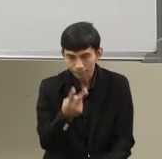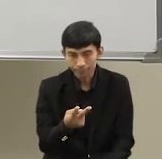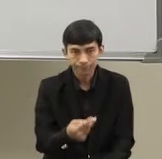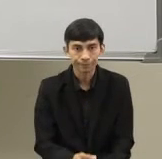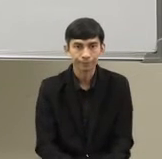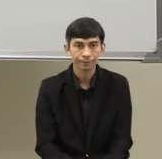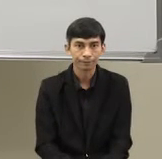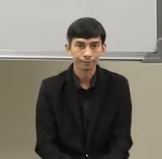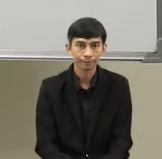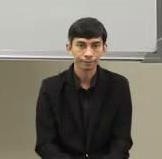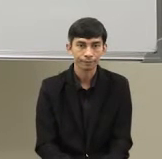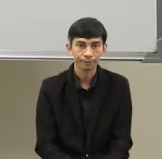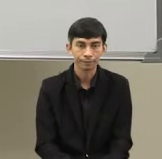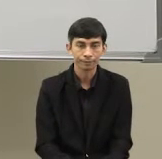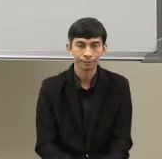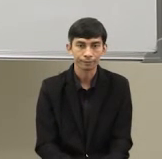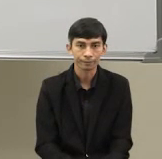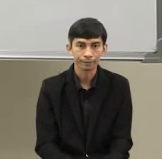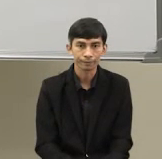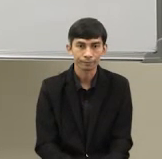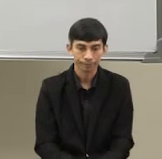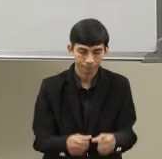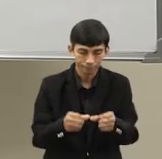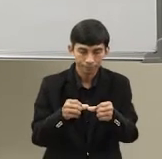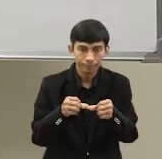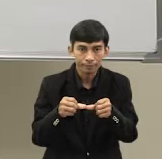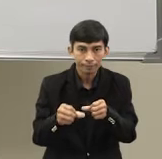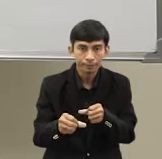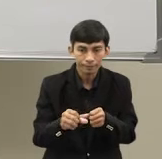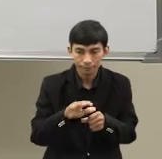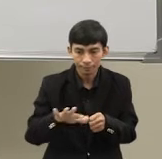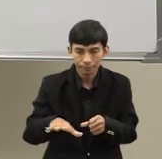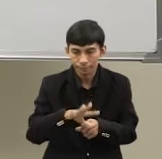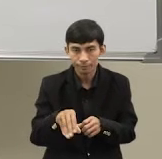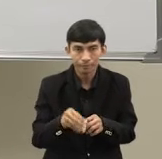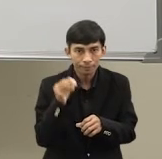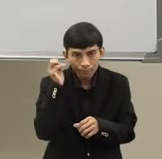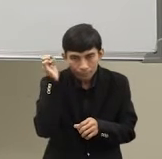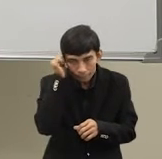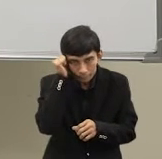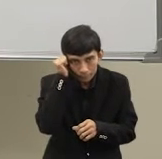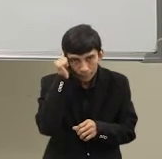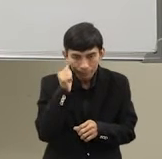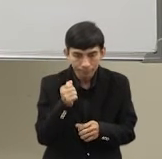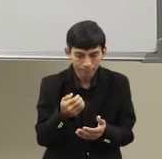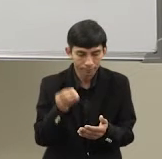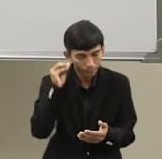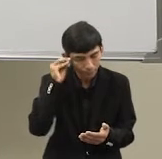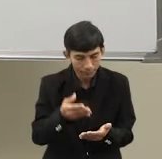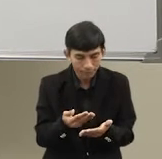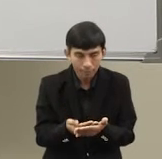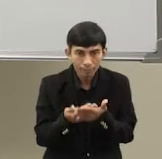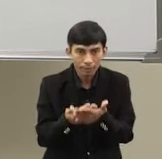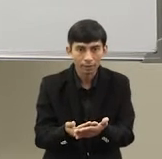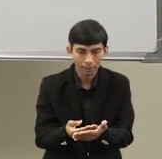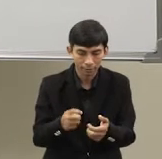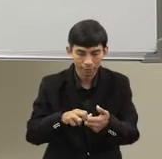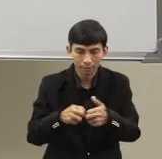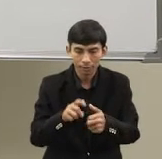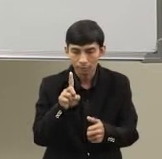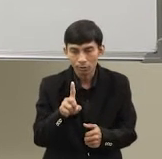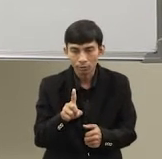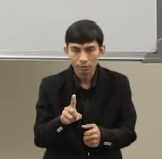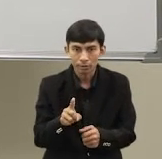chia bàn tỏ ta con cha mới tha đam bay bóng cao chậm nào mùi ta con trơ